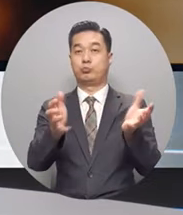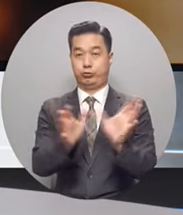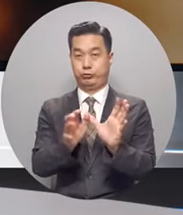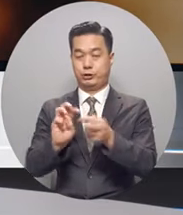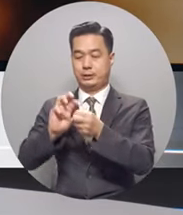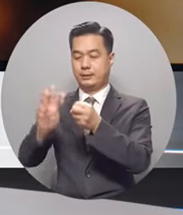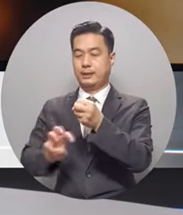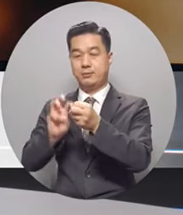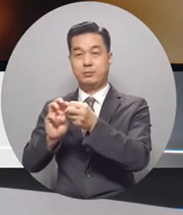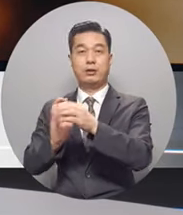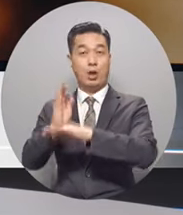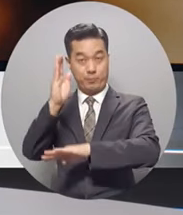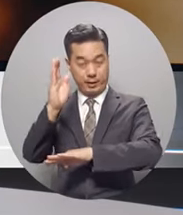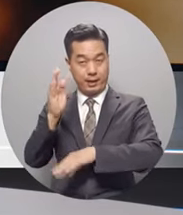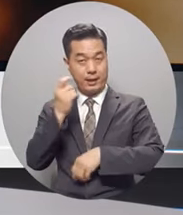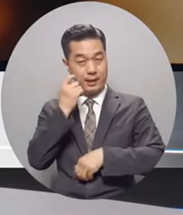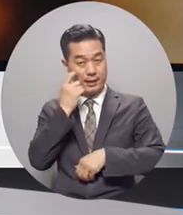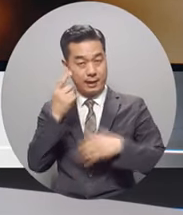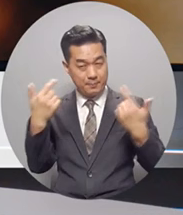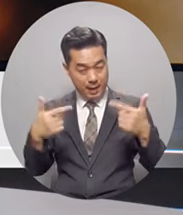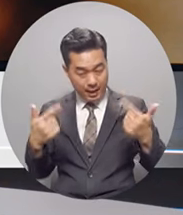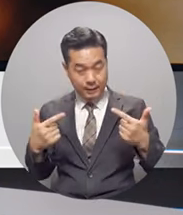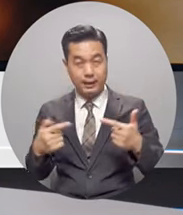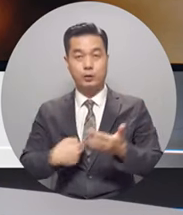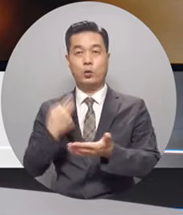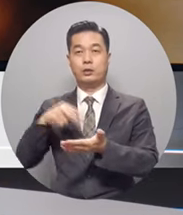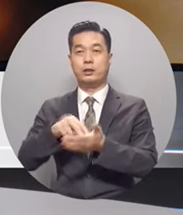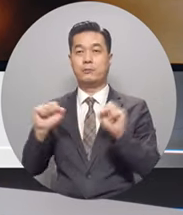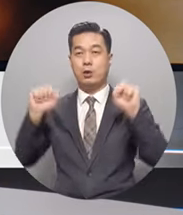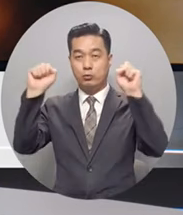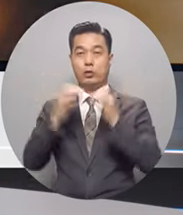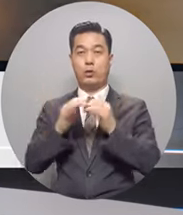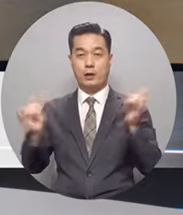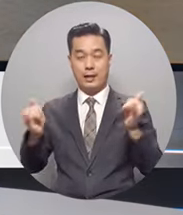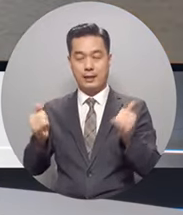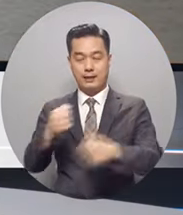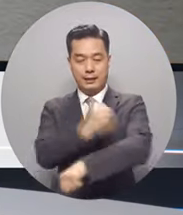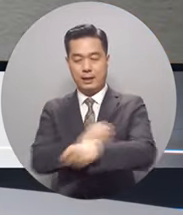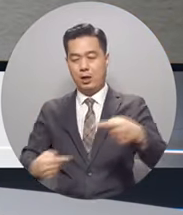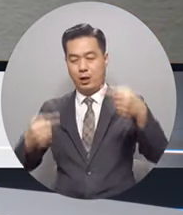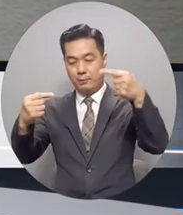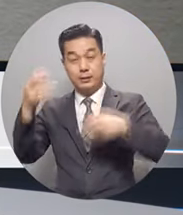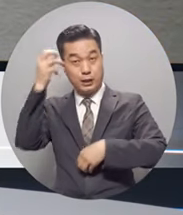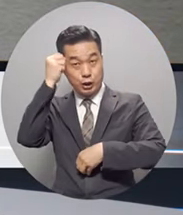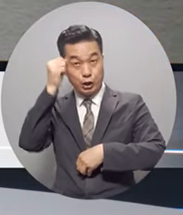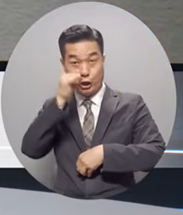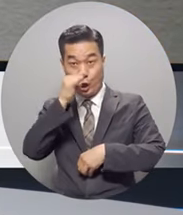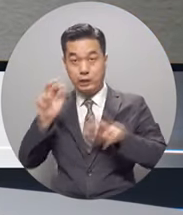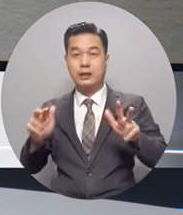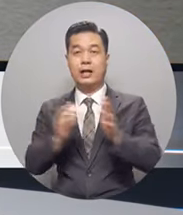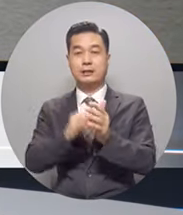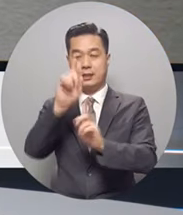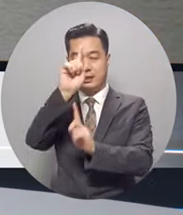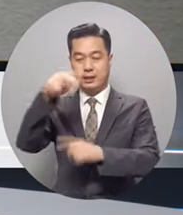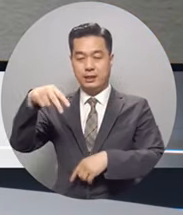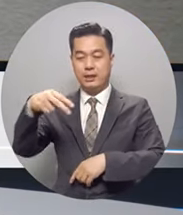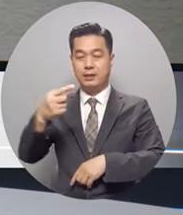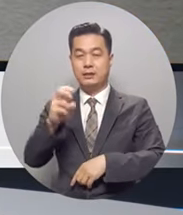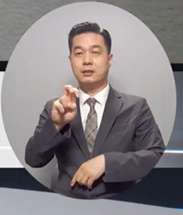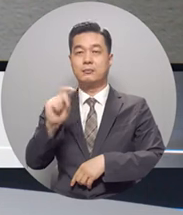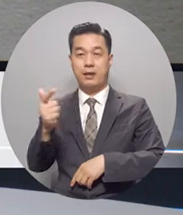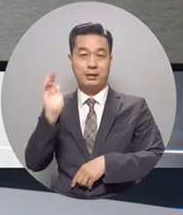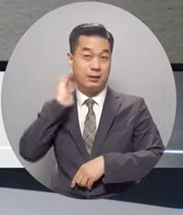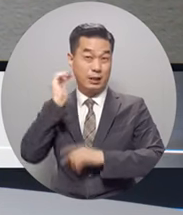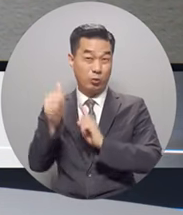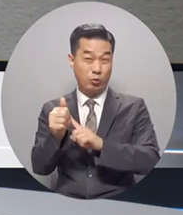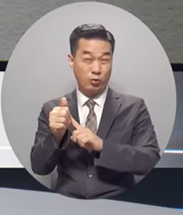애국자및재향군인부는30년넘게매달 " 이달의독립운동가"를선정하고표창해왔습니다.지금까지 이승만전대통령